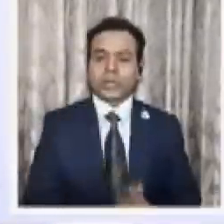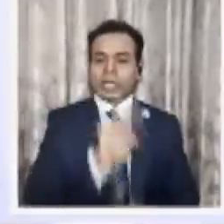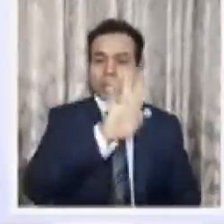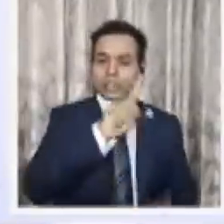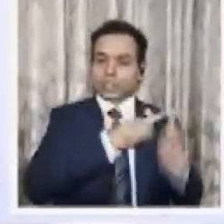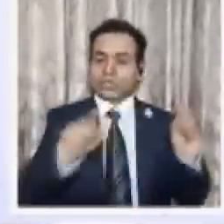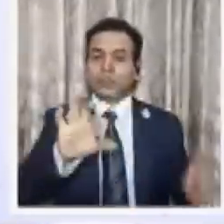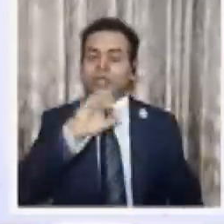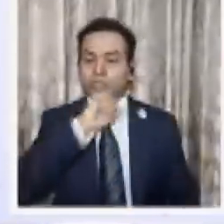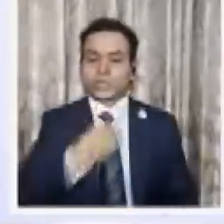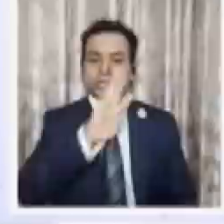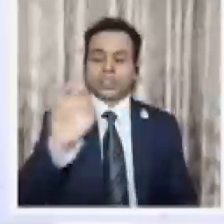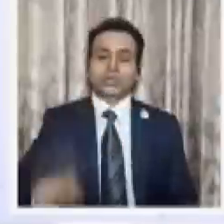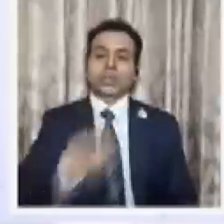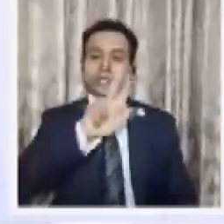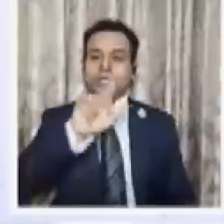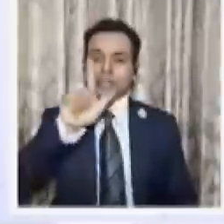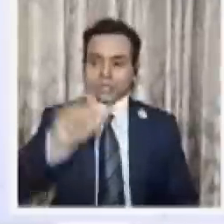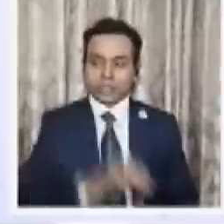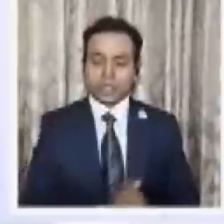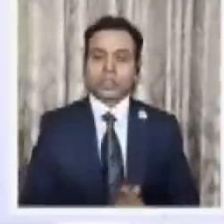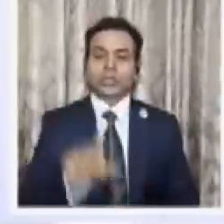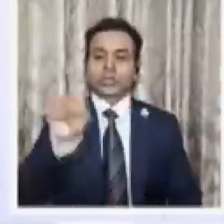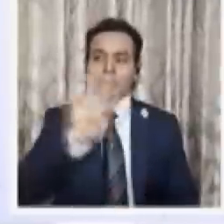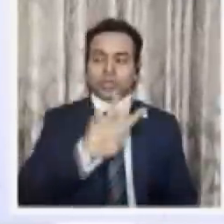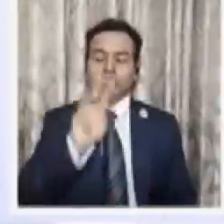31 থেকে 40 বছরের 184 জন 6.79%,